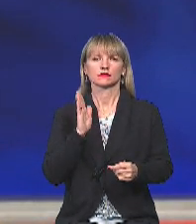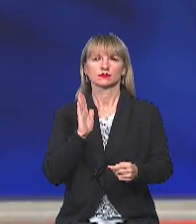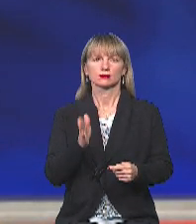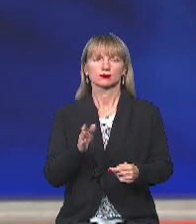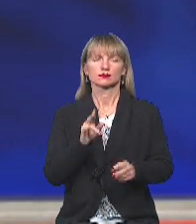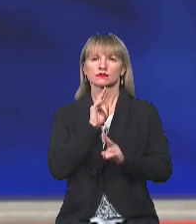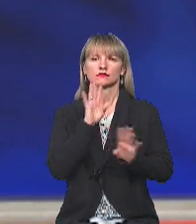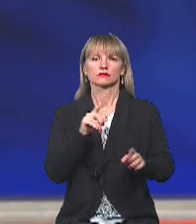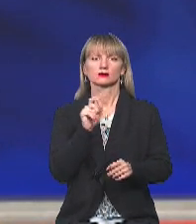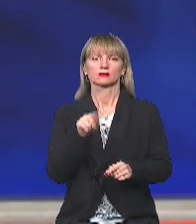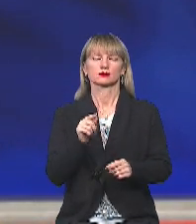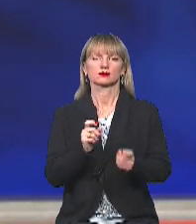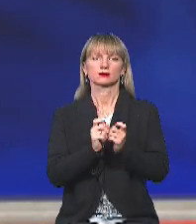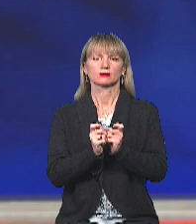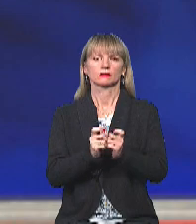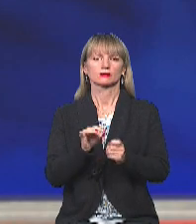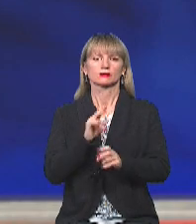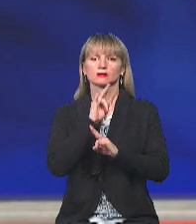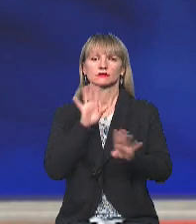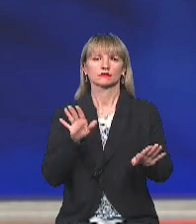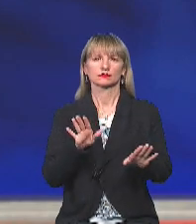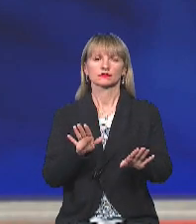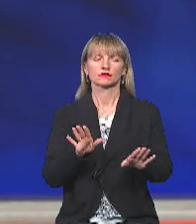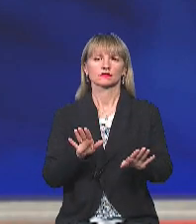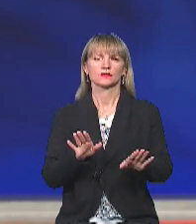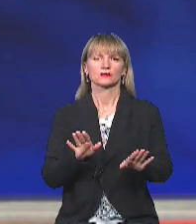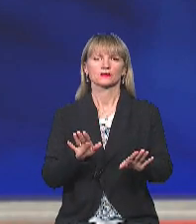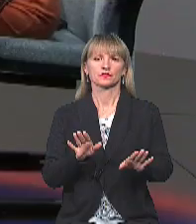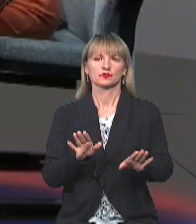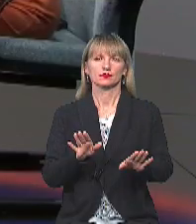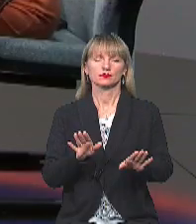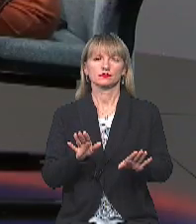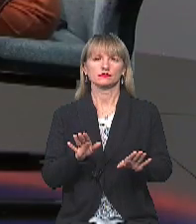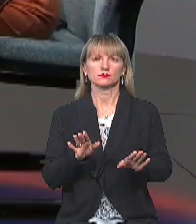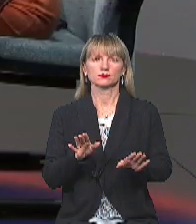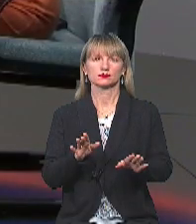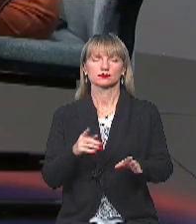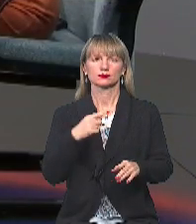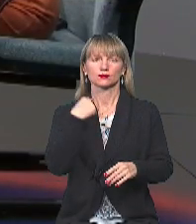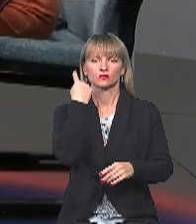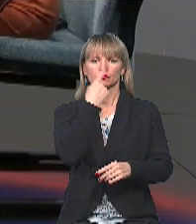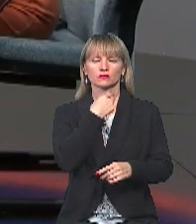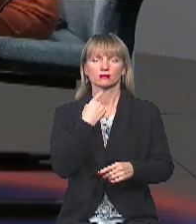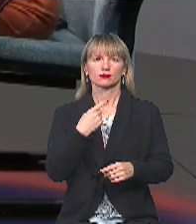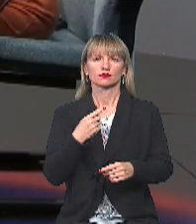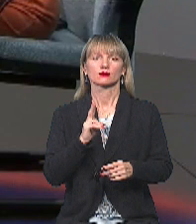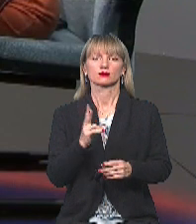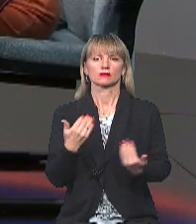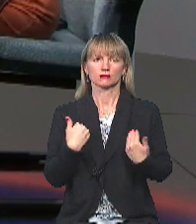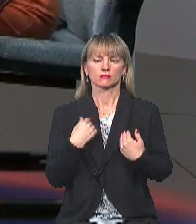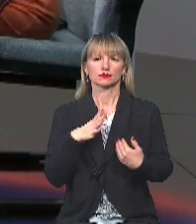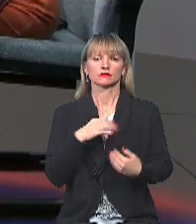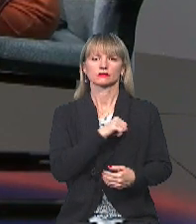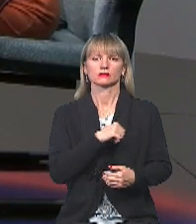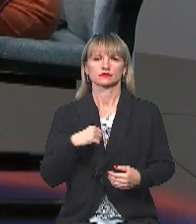треба буде за неї боротися, і не буде різни, і не виборювати треба... ідентичність. Ми так, говоримо ідентичність, хто ми, бути собою